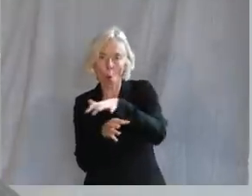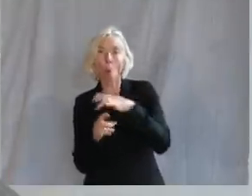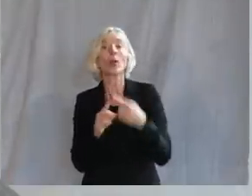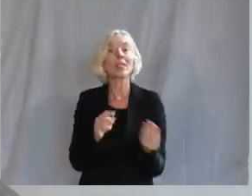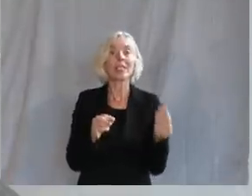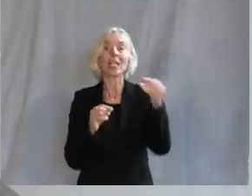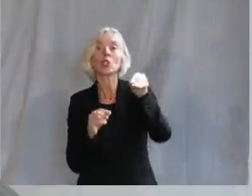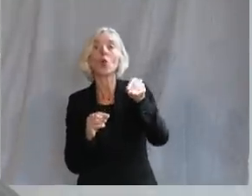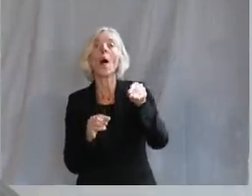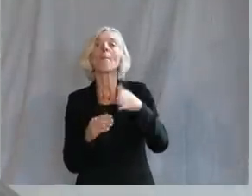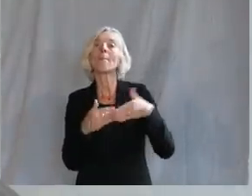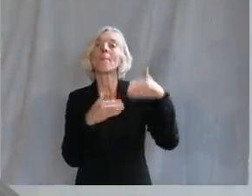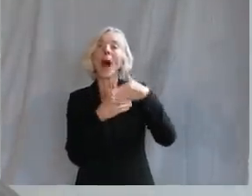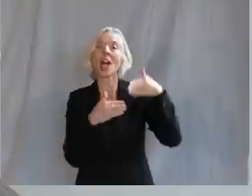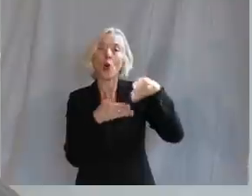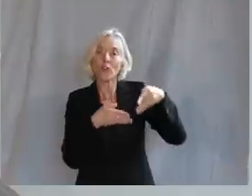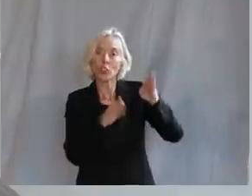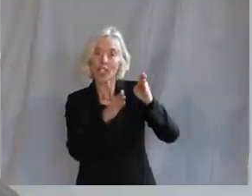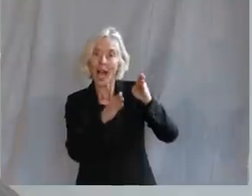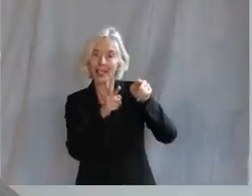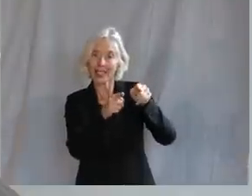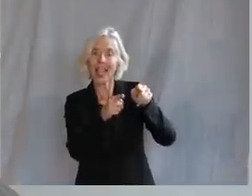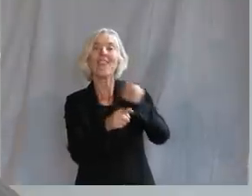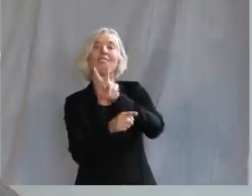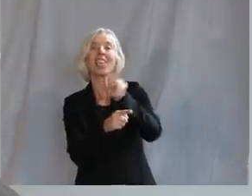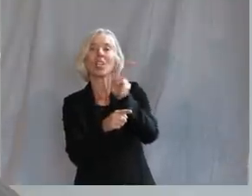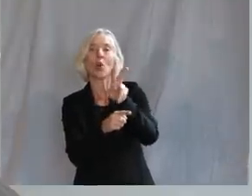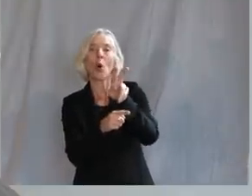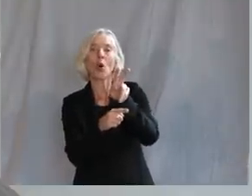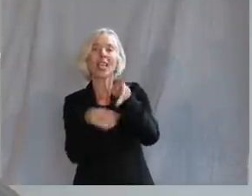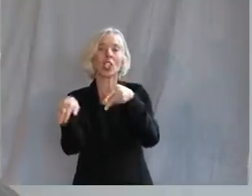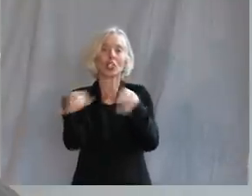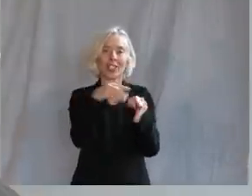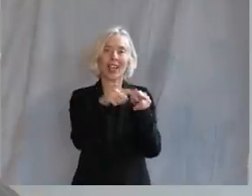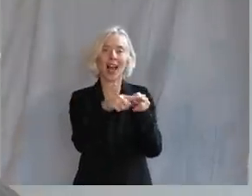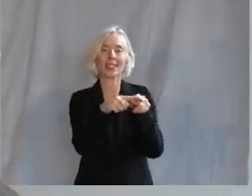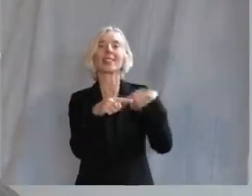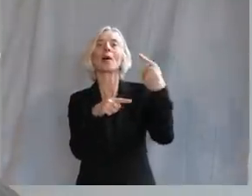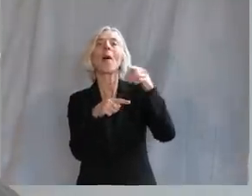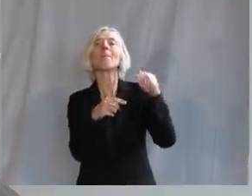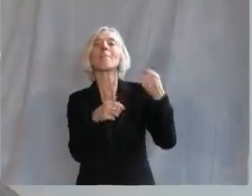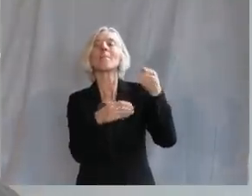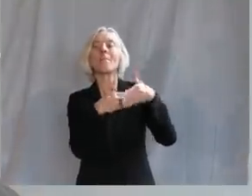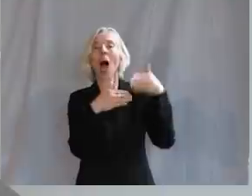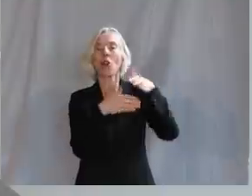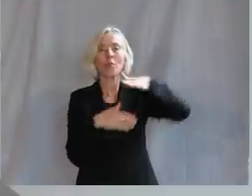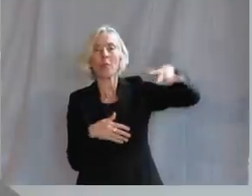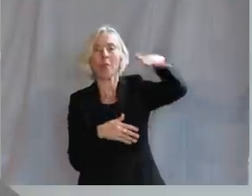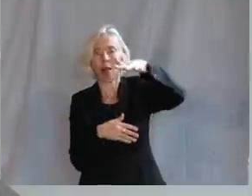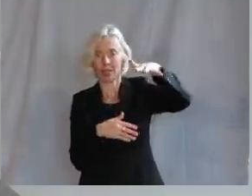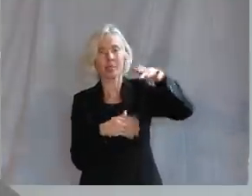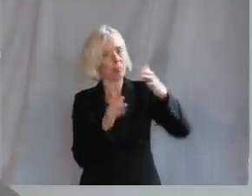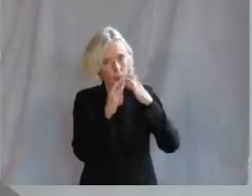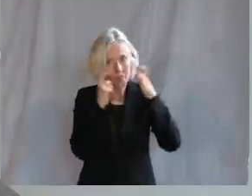die Viktoriastraße und der Bahnhofsvorplatz. Wenn der Wert von 50 überschritten wird, dann